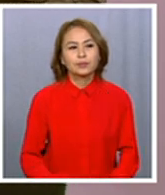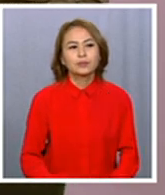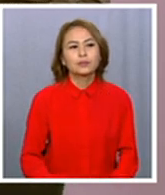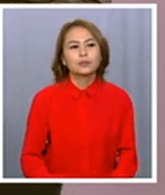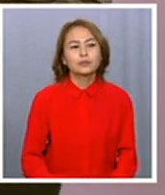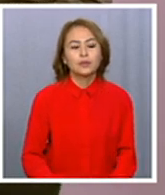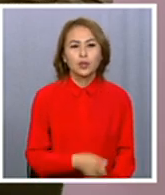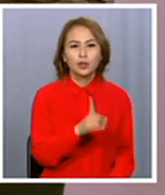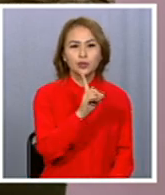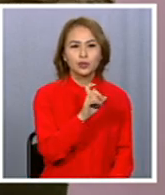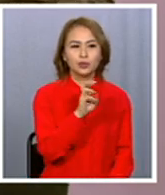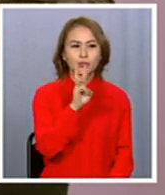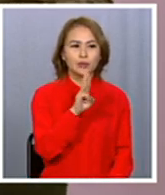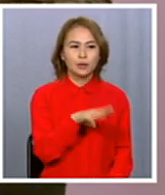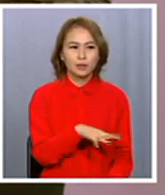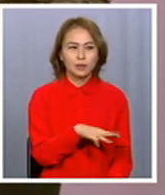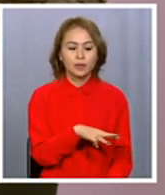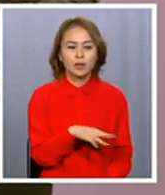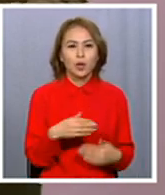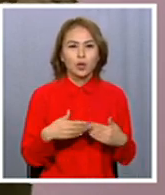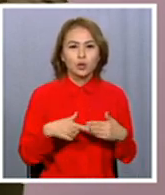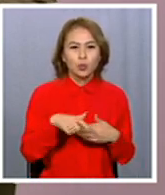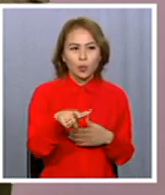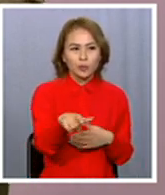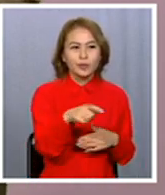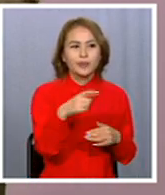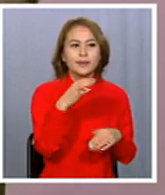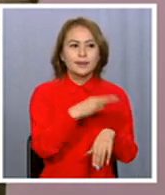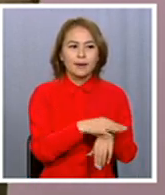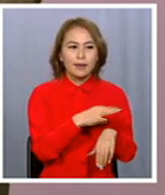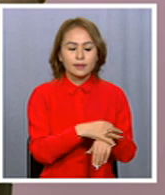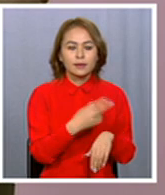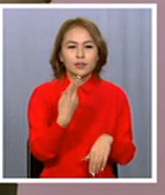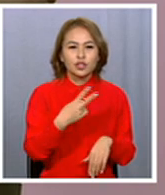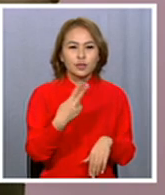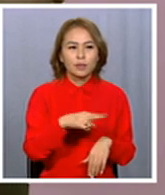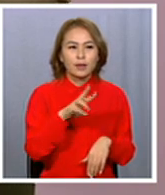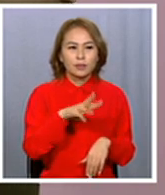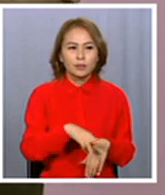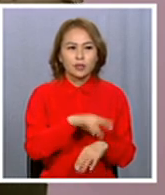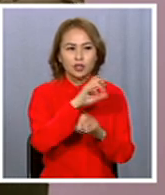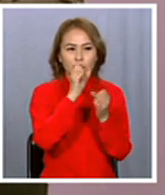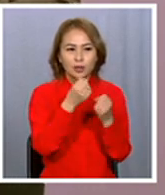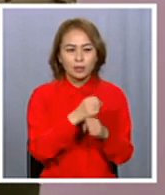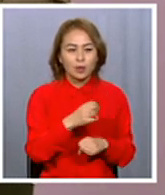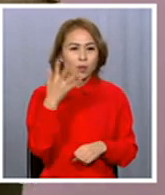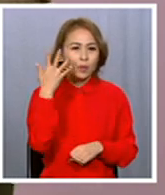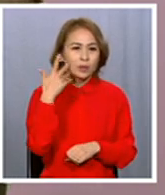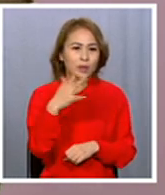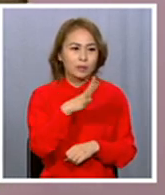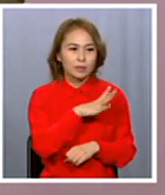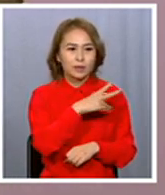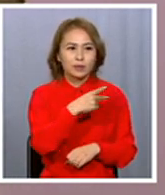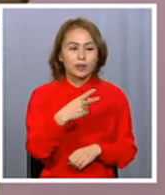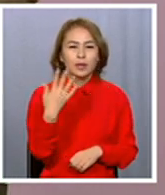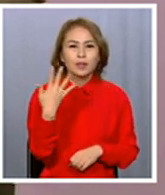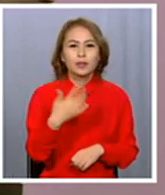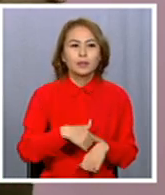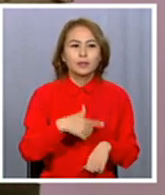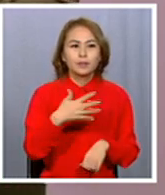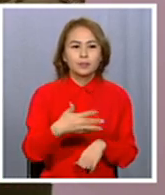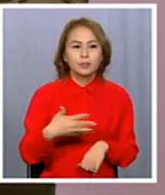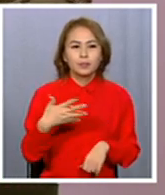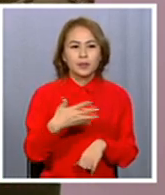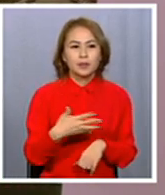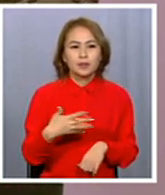100 километр жолды сағатына 20 километр жылдамдықпен қозғалған болса, қанша сағатта жүріп